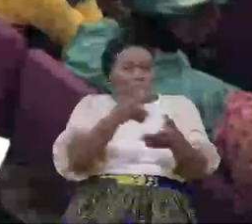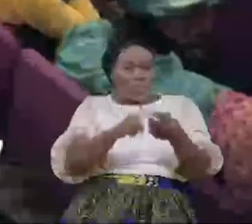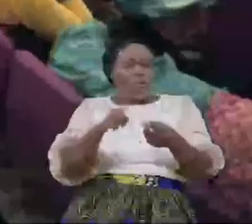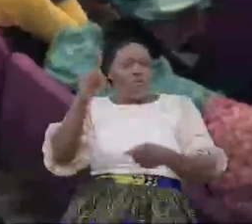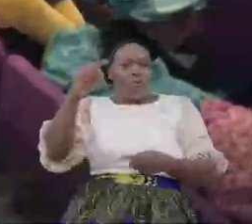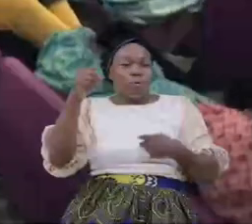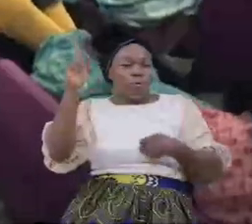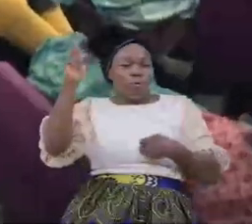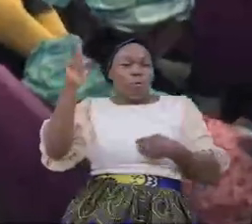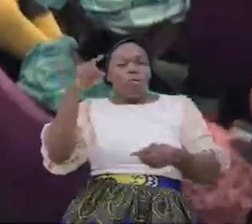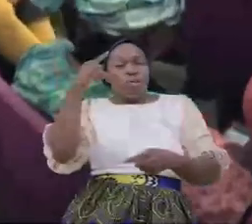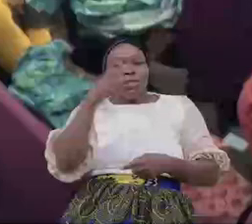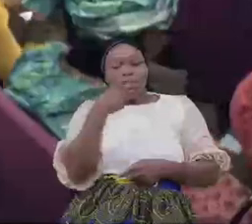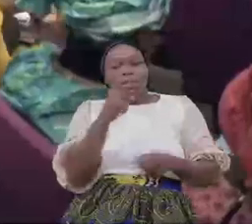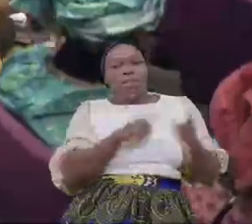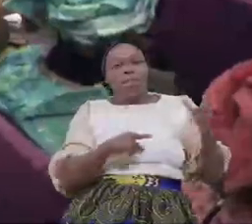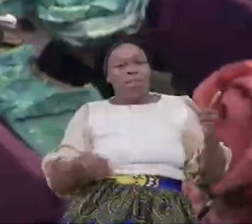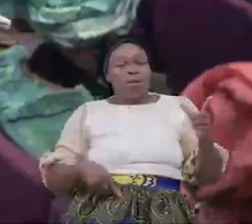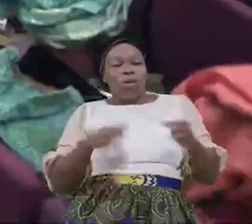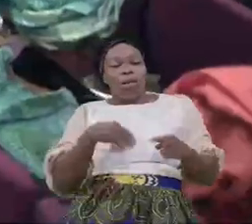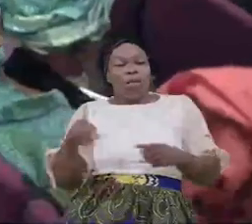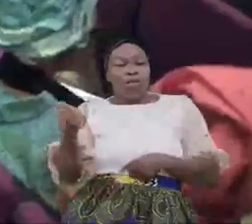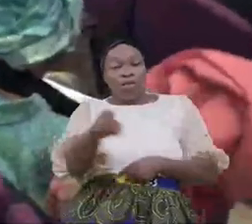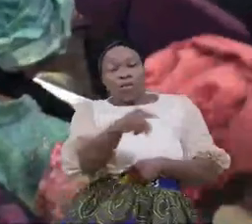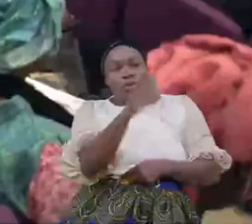l'Éternel. Vous serez mon peuple.